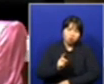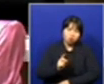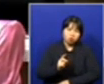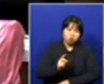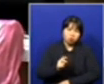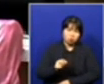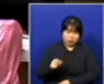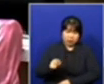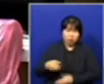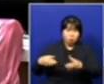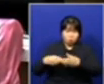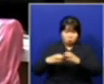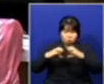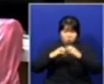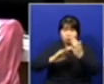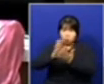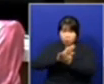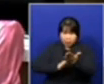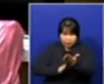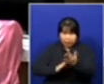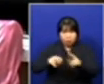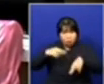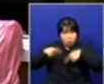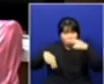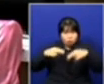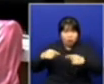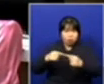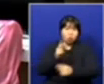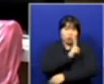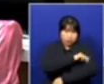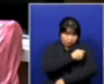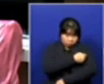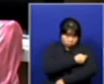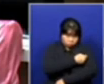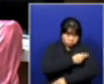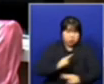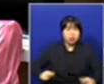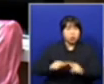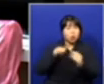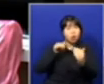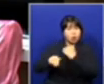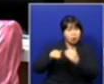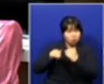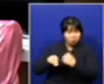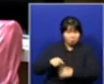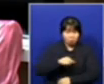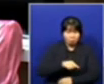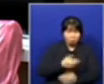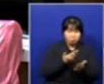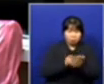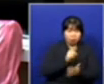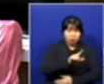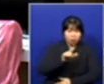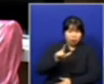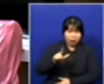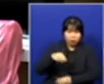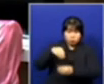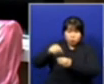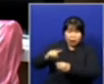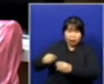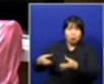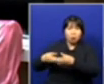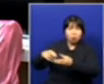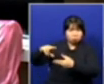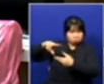นี่พรรคภูมิใจไทยดูแลสาธารณสุขดูแลคมนาคมดูแล้วส่วนใหญ่เงินล้านๆเนี่ยอยู่กับพรรคพลังประชารั